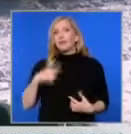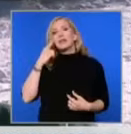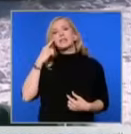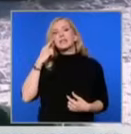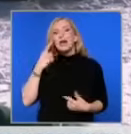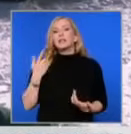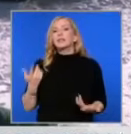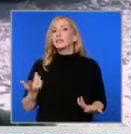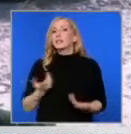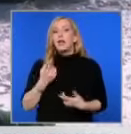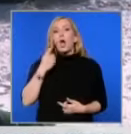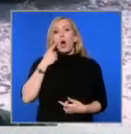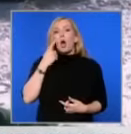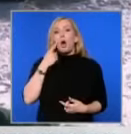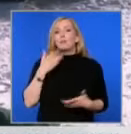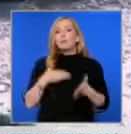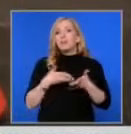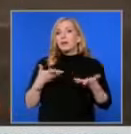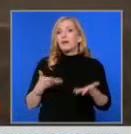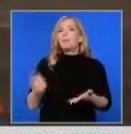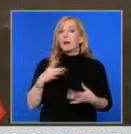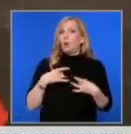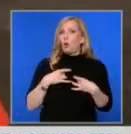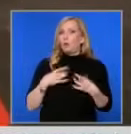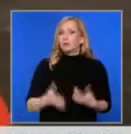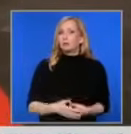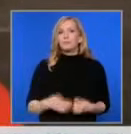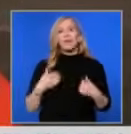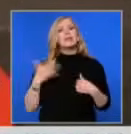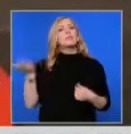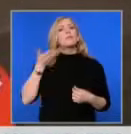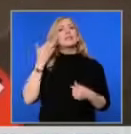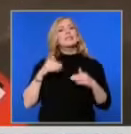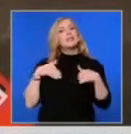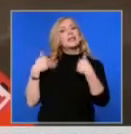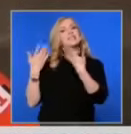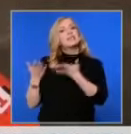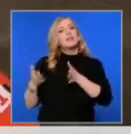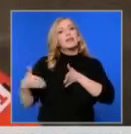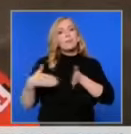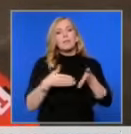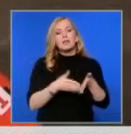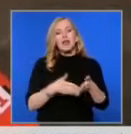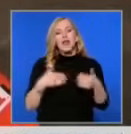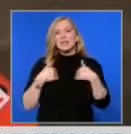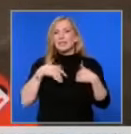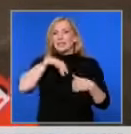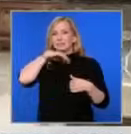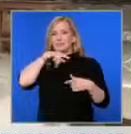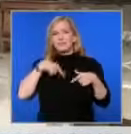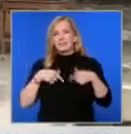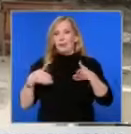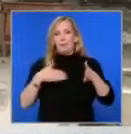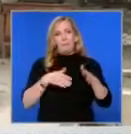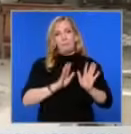знания, опит и въпреки това пак е опасно. Аз съм карал извън пистите. Преди вече съм по-напреднал възраст, предпочитам да съм на